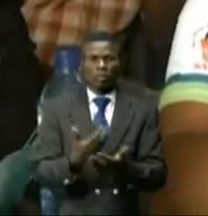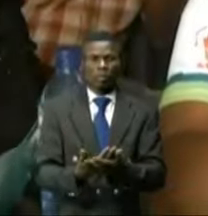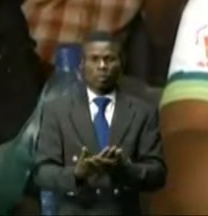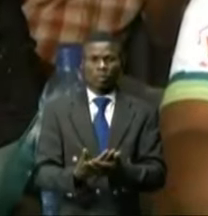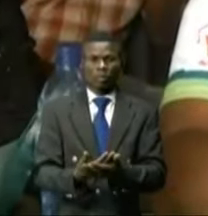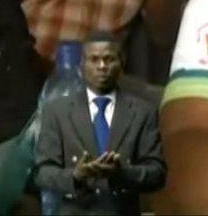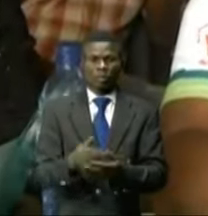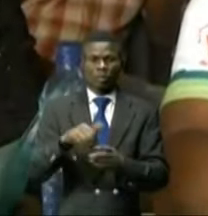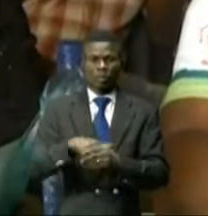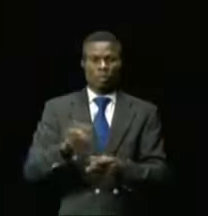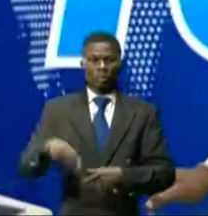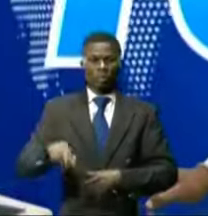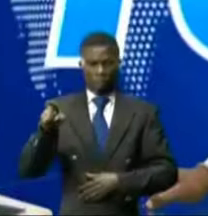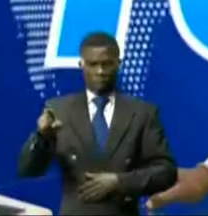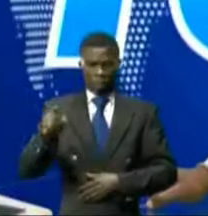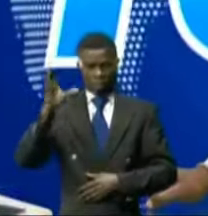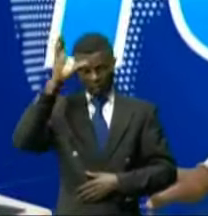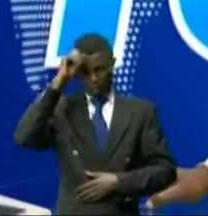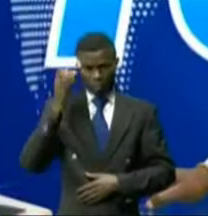la pharmacie.